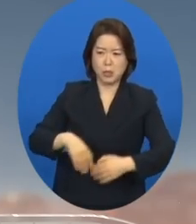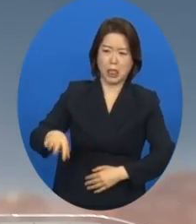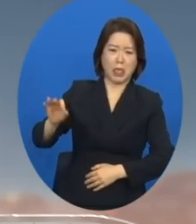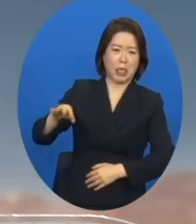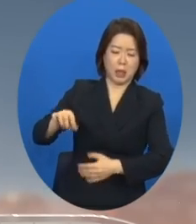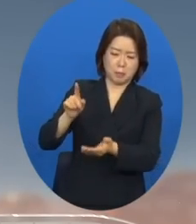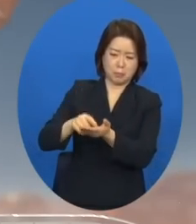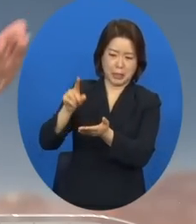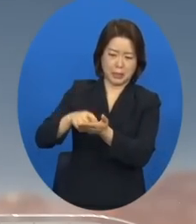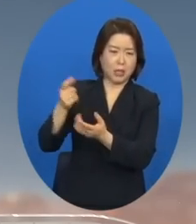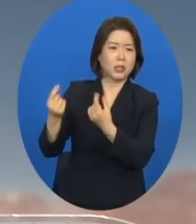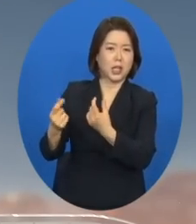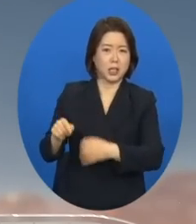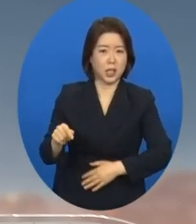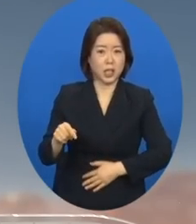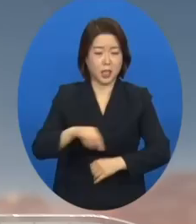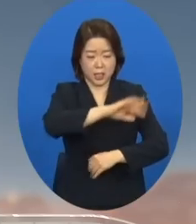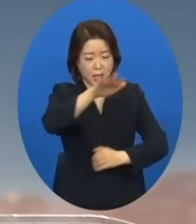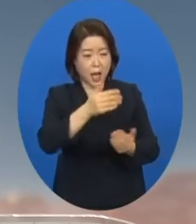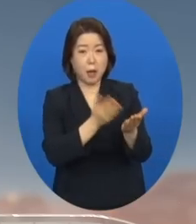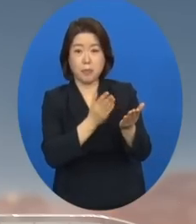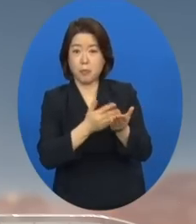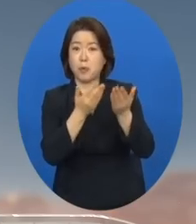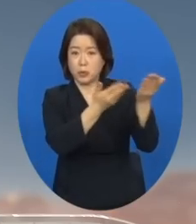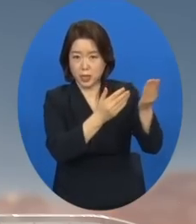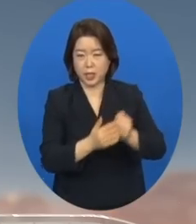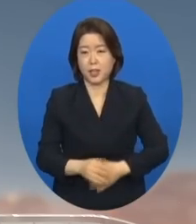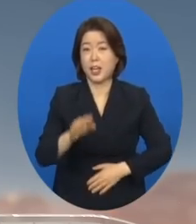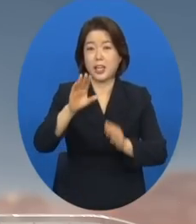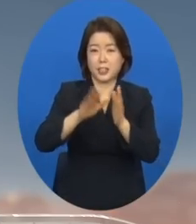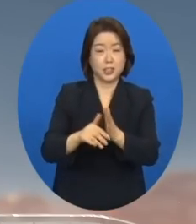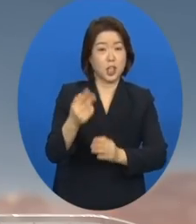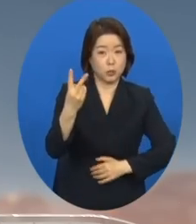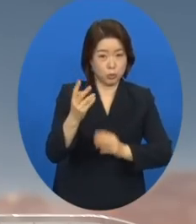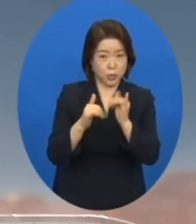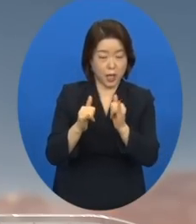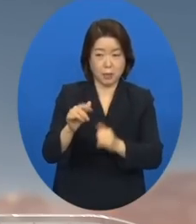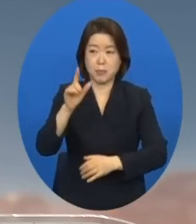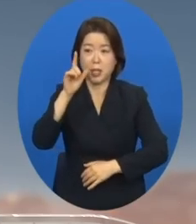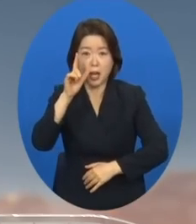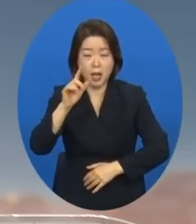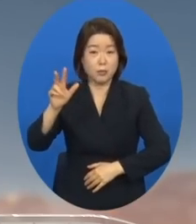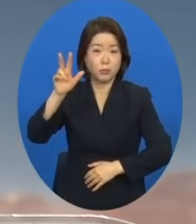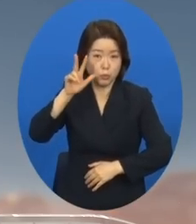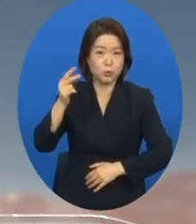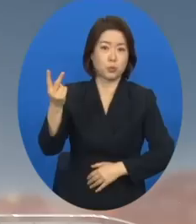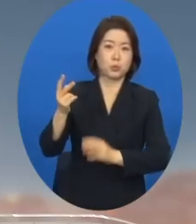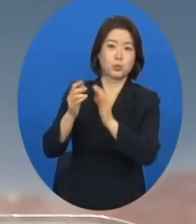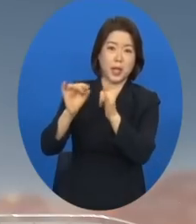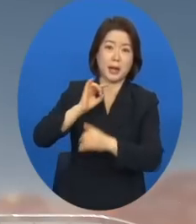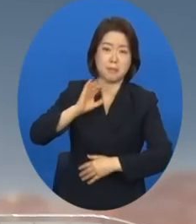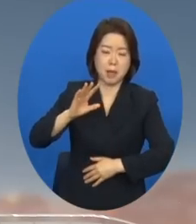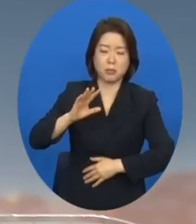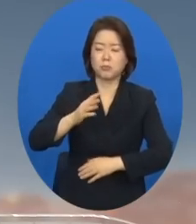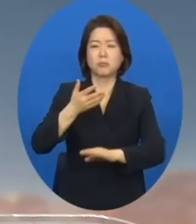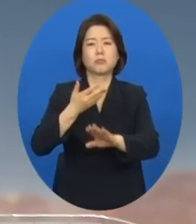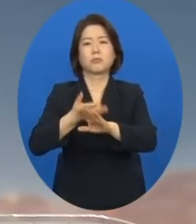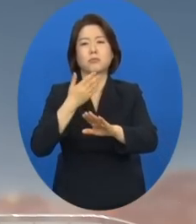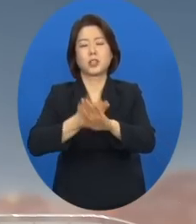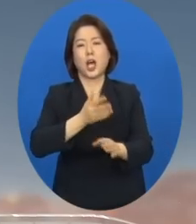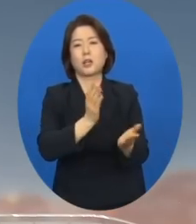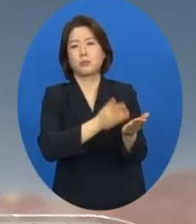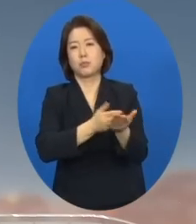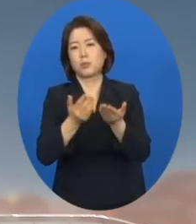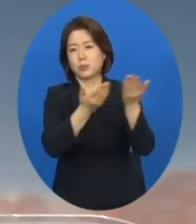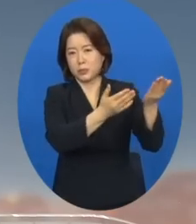메뚜기와 같습니다 다 이런 보고를 내렸어요 근데 그때 딱 두 명 갈렙과 여호수아이 두 명만 전혀 다른 버그를